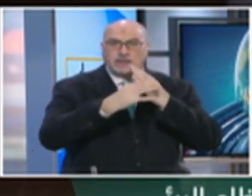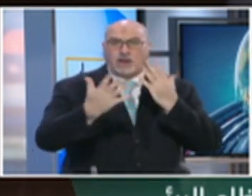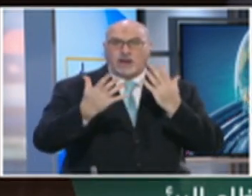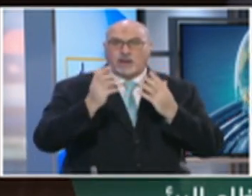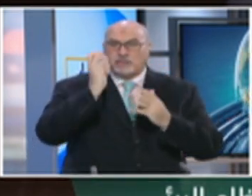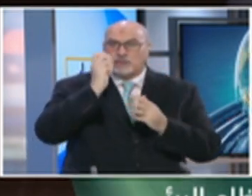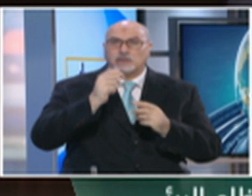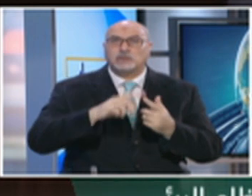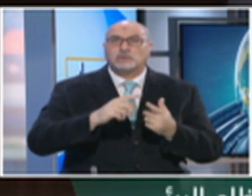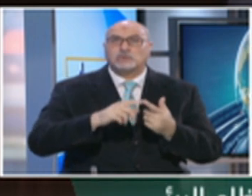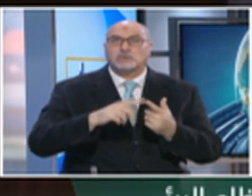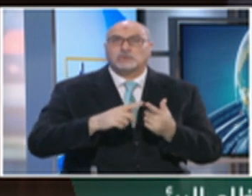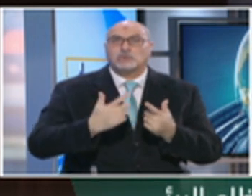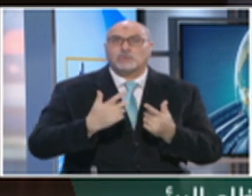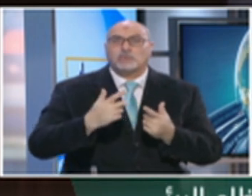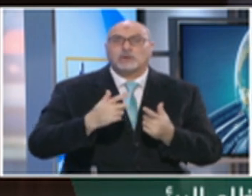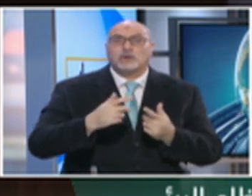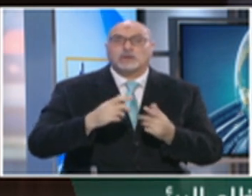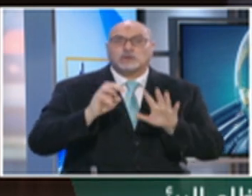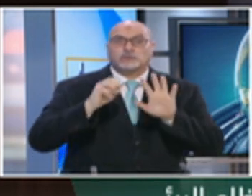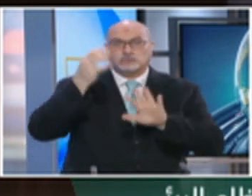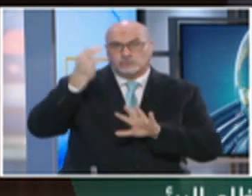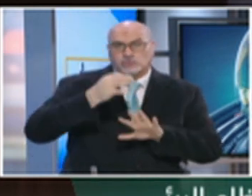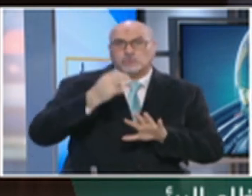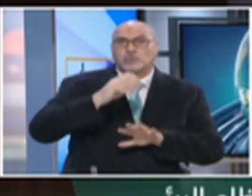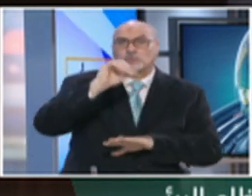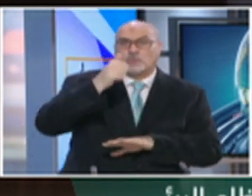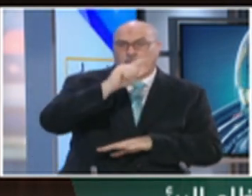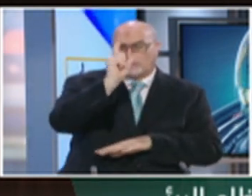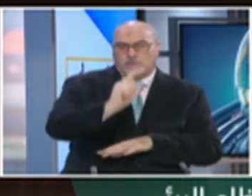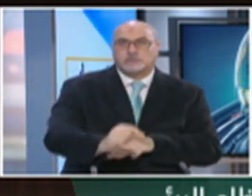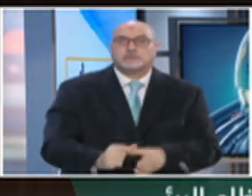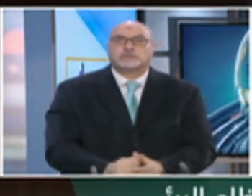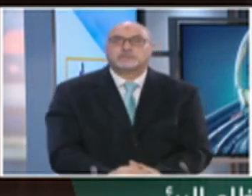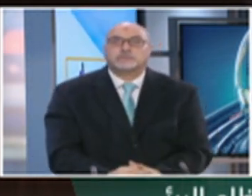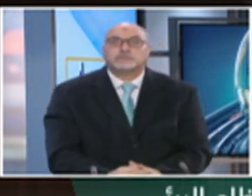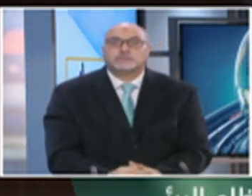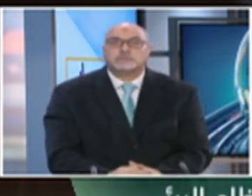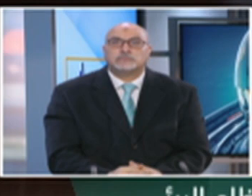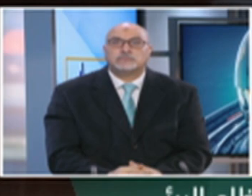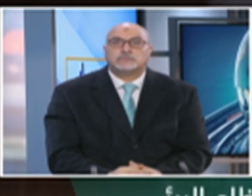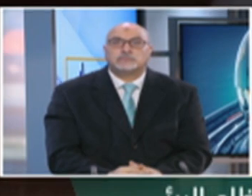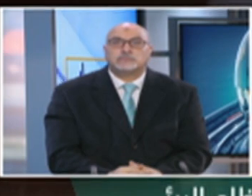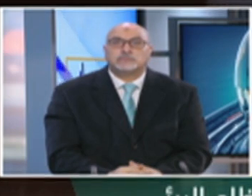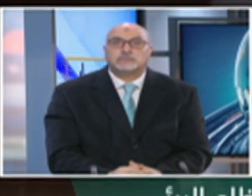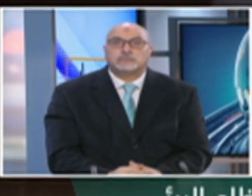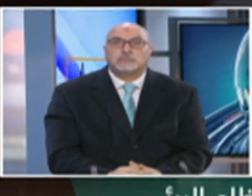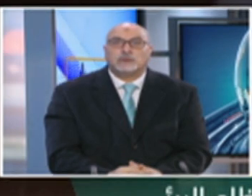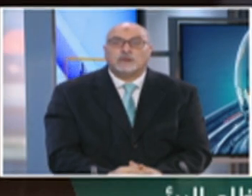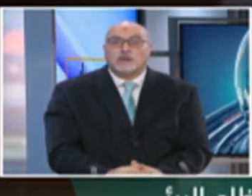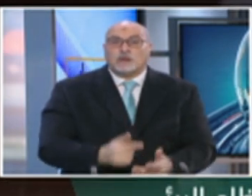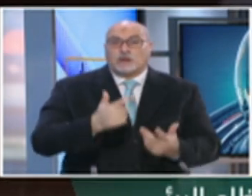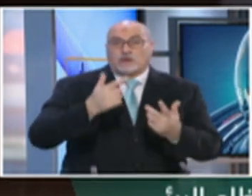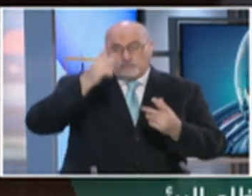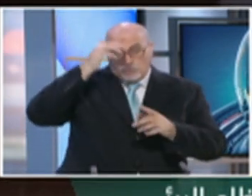90% وهذه هي النسبة الأولى إفريقيا. أما فيما يخص مجهودات الدولة الرامية إلى